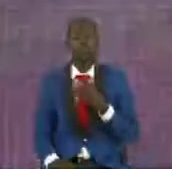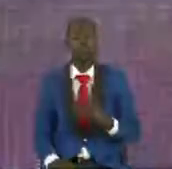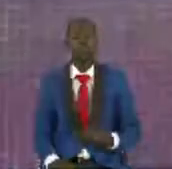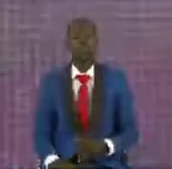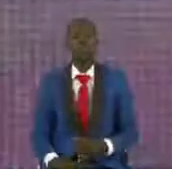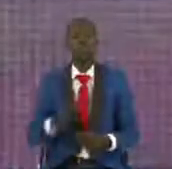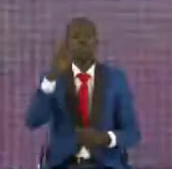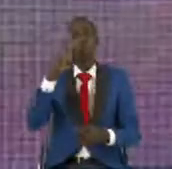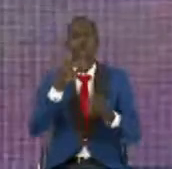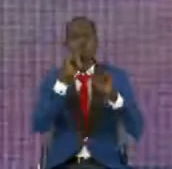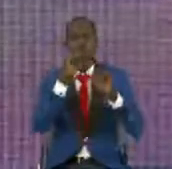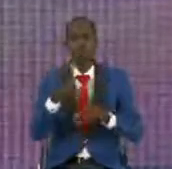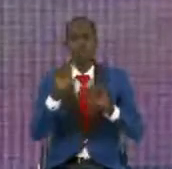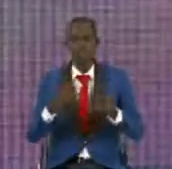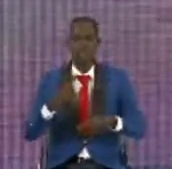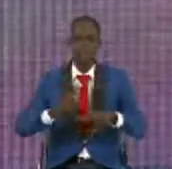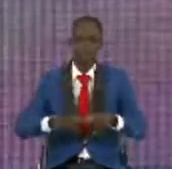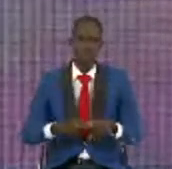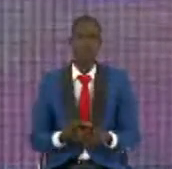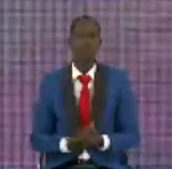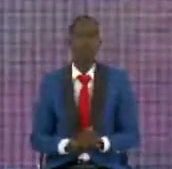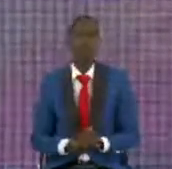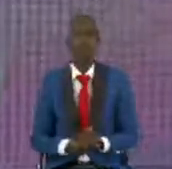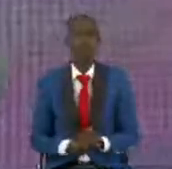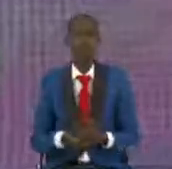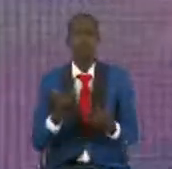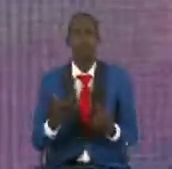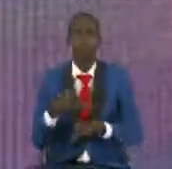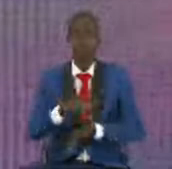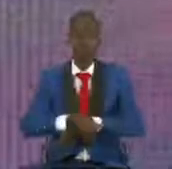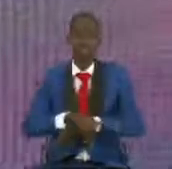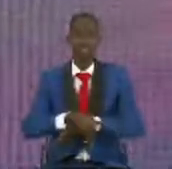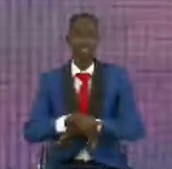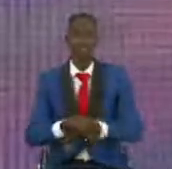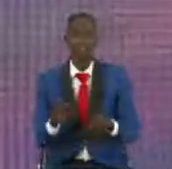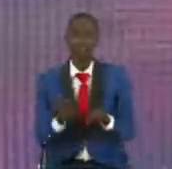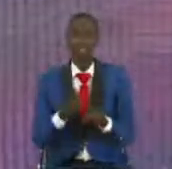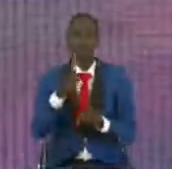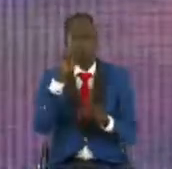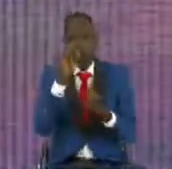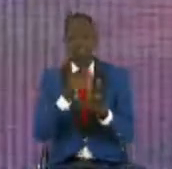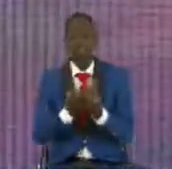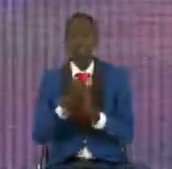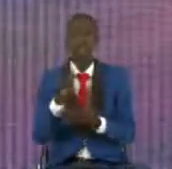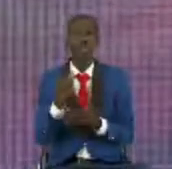Que Dieu vous bénisse pour vous asseoir. Ce soir, comme nous commençons